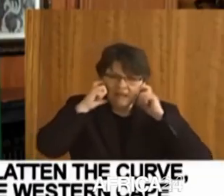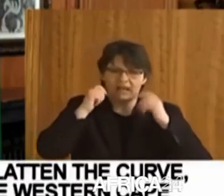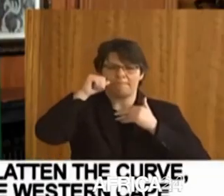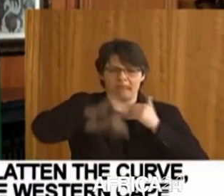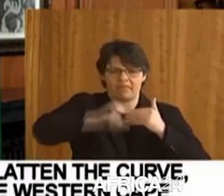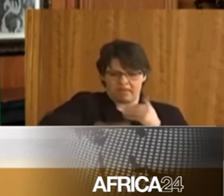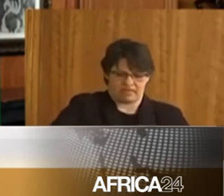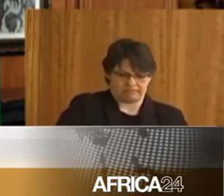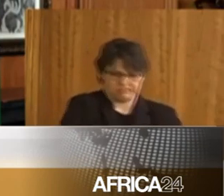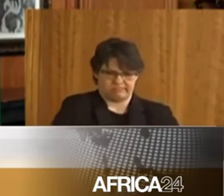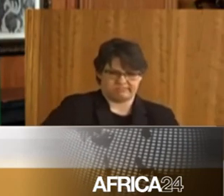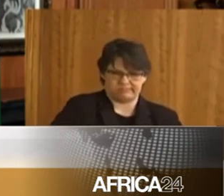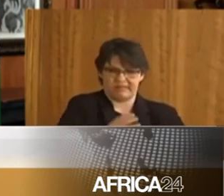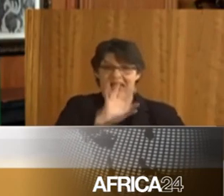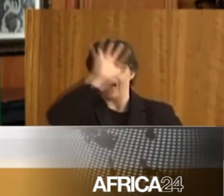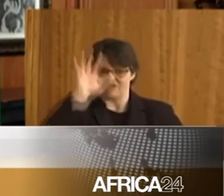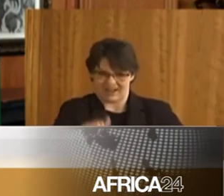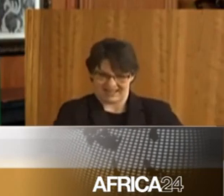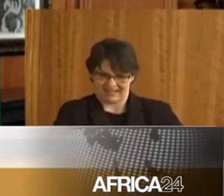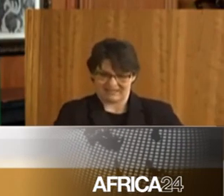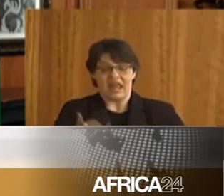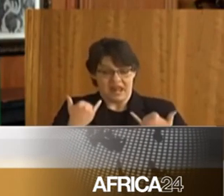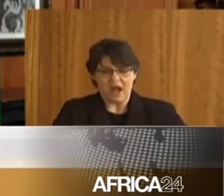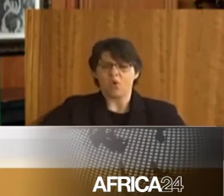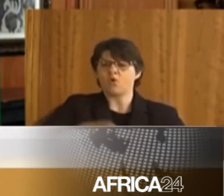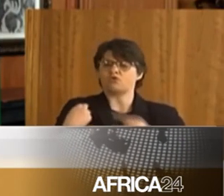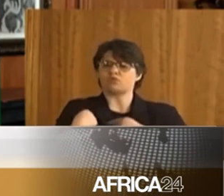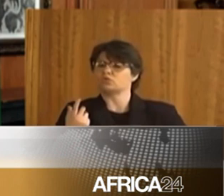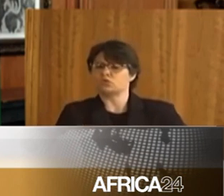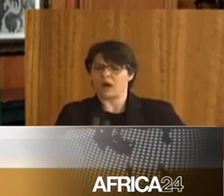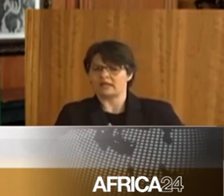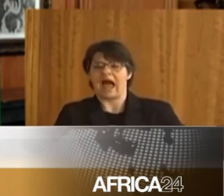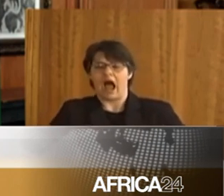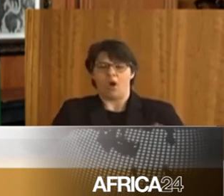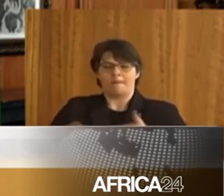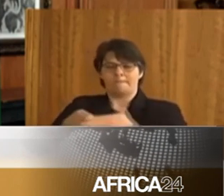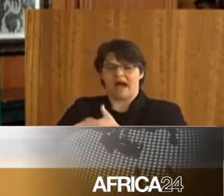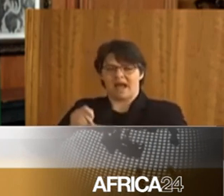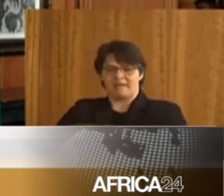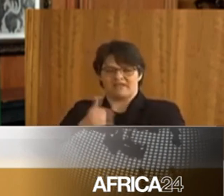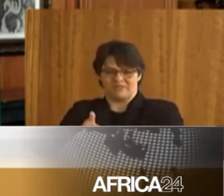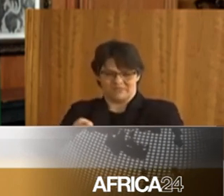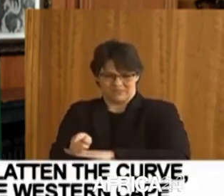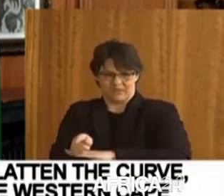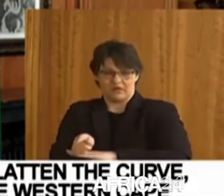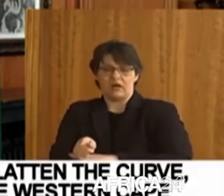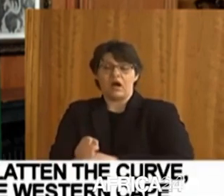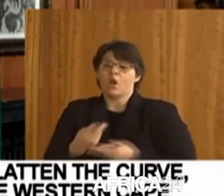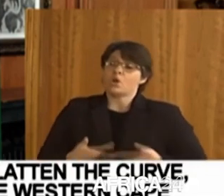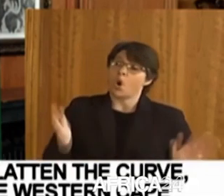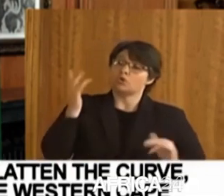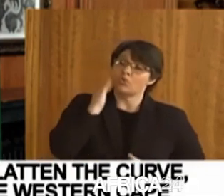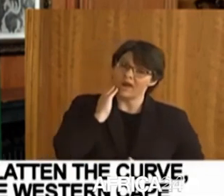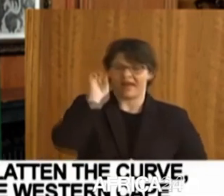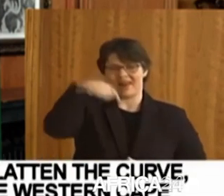what we are now doing is to set up Nous sommes en train de mettre en place une plateforme d'approvisionnement que nous allons